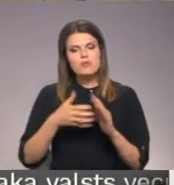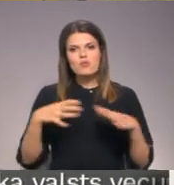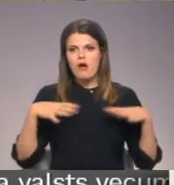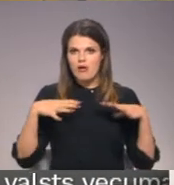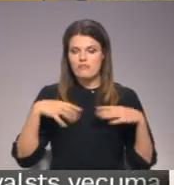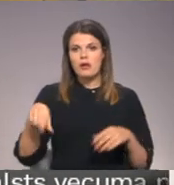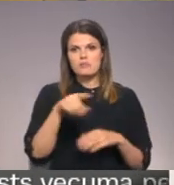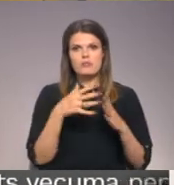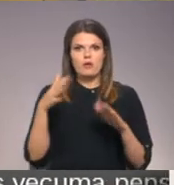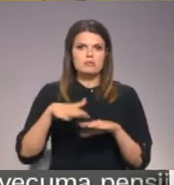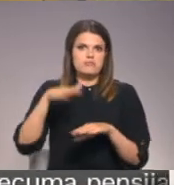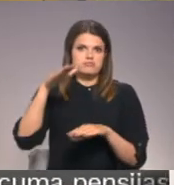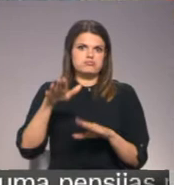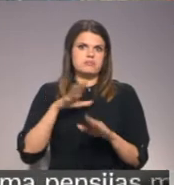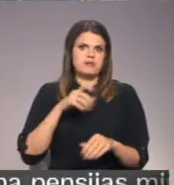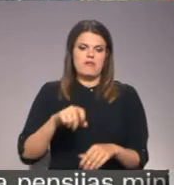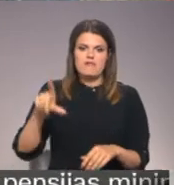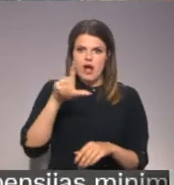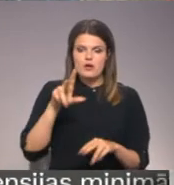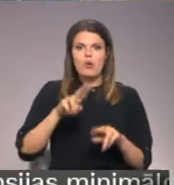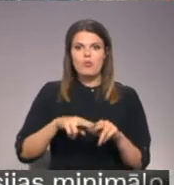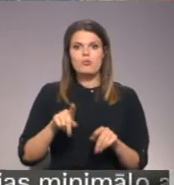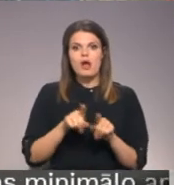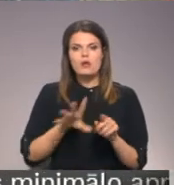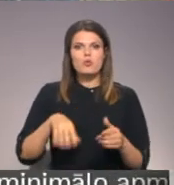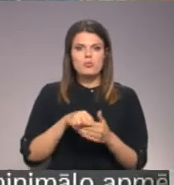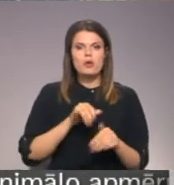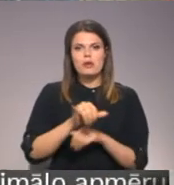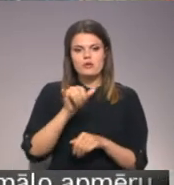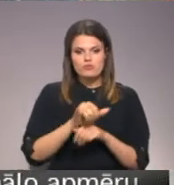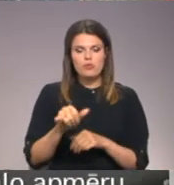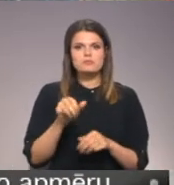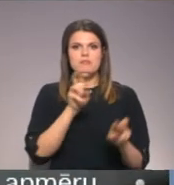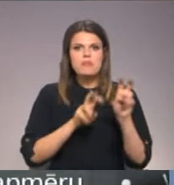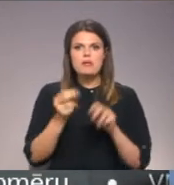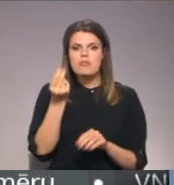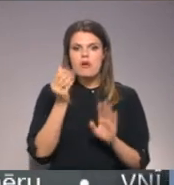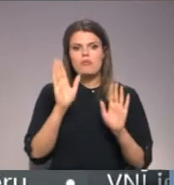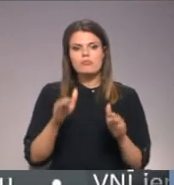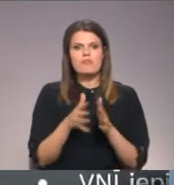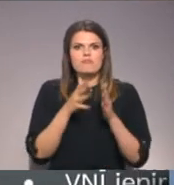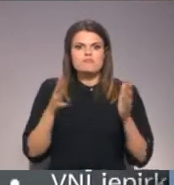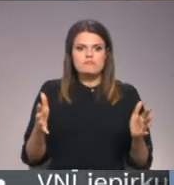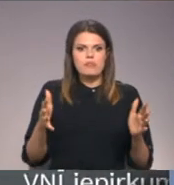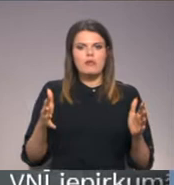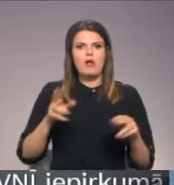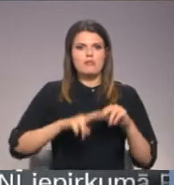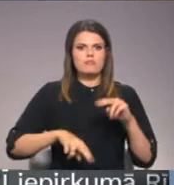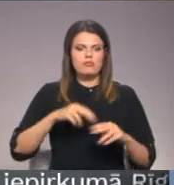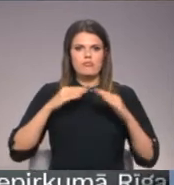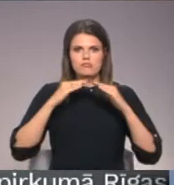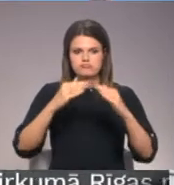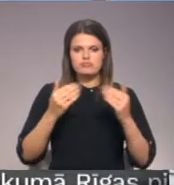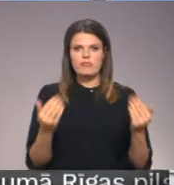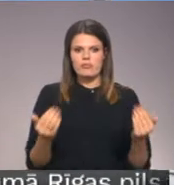kas daudziem esot uzkrājušies pat vairāk. Tāpat joprojām lidostā notiek finanšu līdzekļu meklēšana jauna lielāka pasažieru termināla būvniecībai,